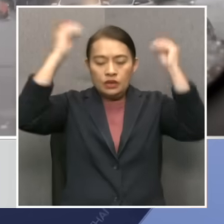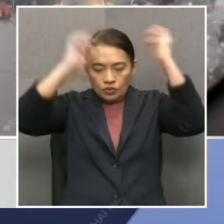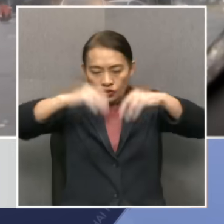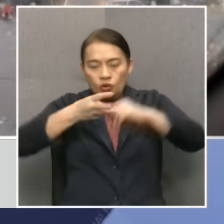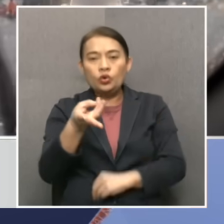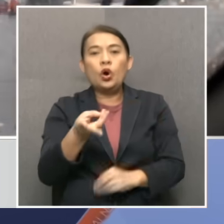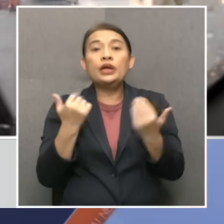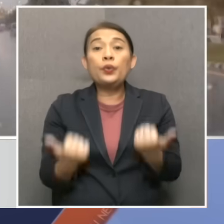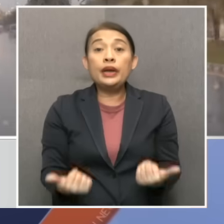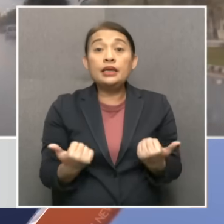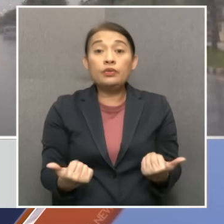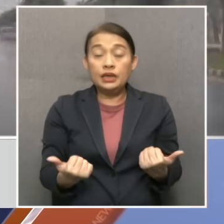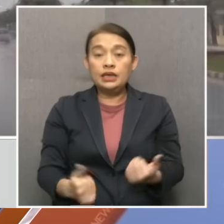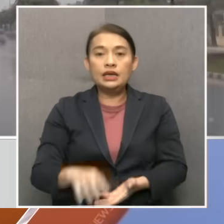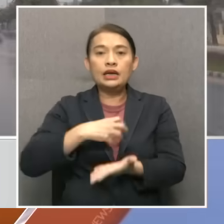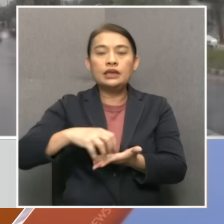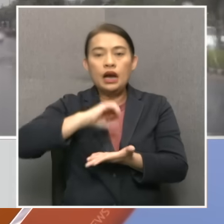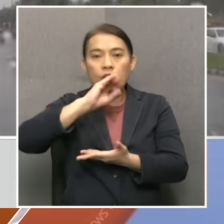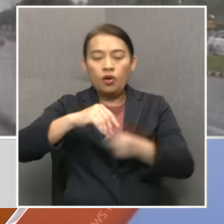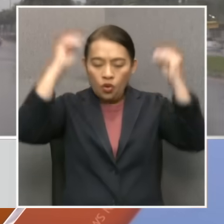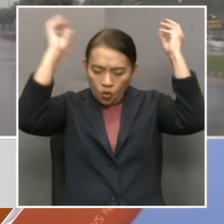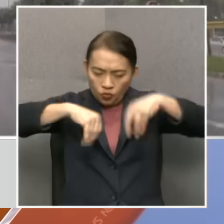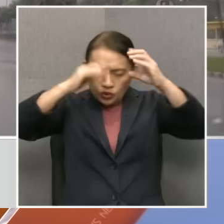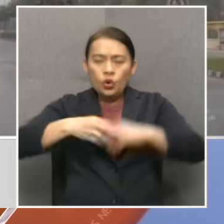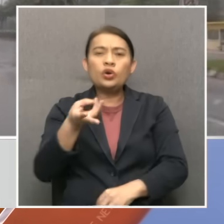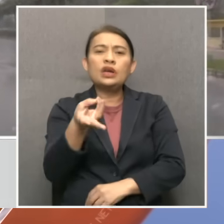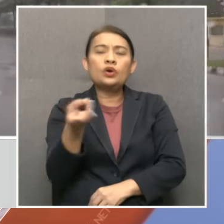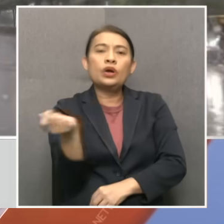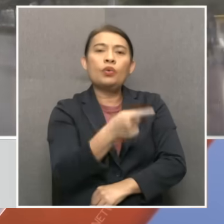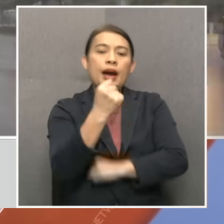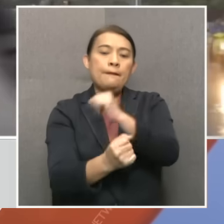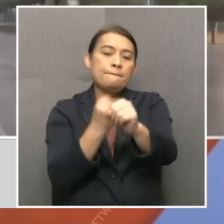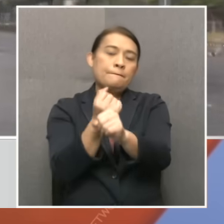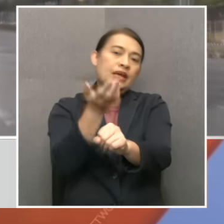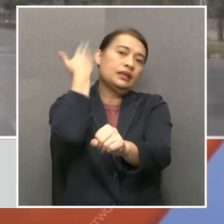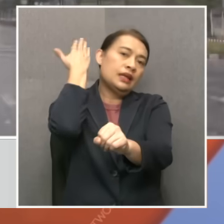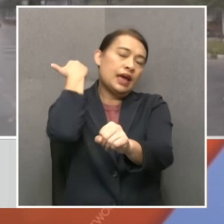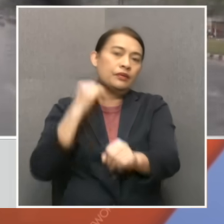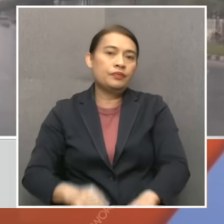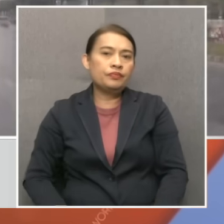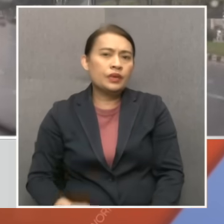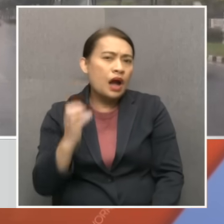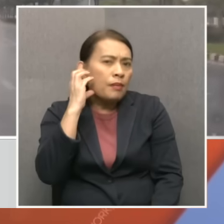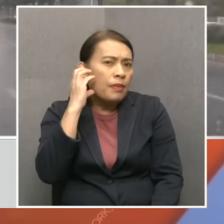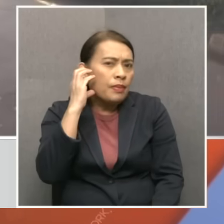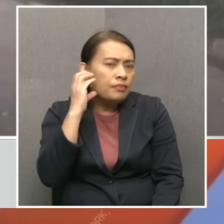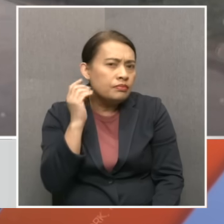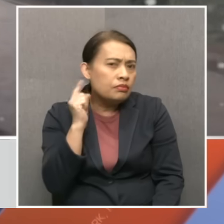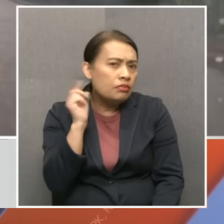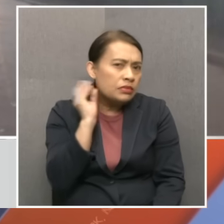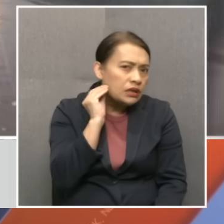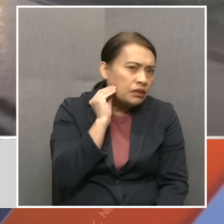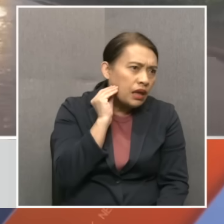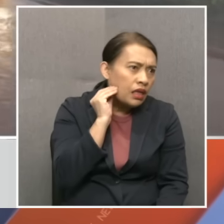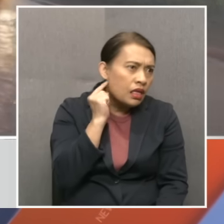จนถึงวันนี้อย่างที่อาจารย์บอกว่าค่าเฉลี่ยของฝนยังน้อยกว่าปีที่แล้วค่ะอาจารย์ได้ยินไหมคะ โอเคเมื่อกี้เสียง